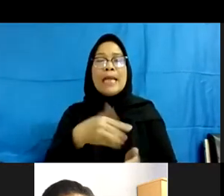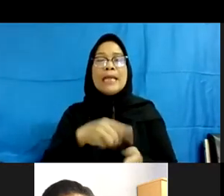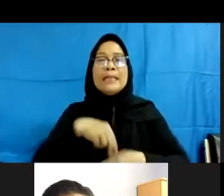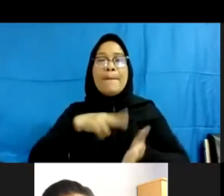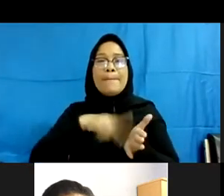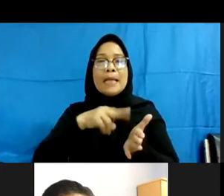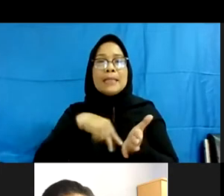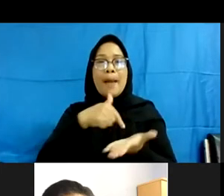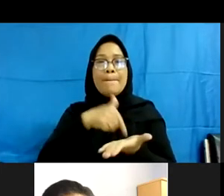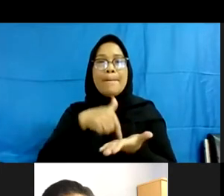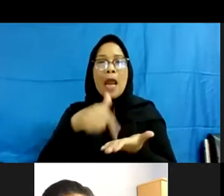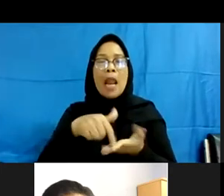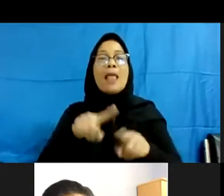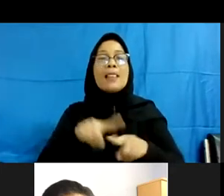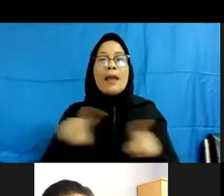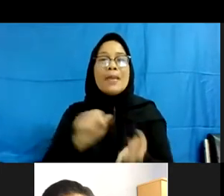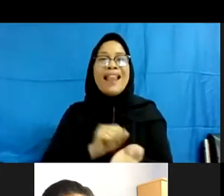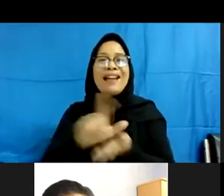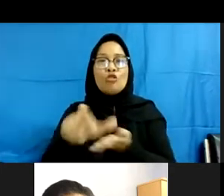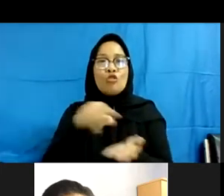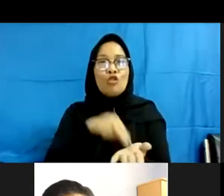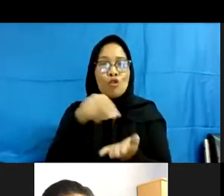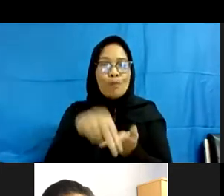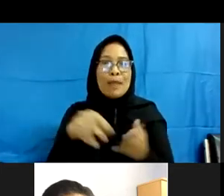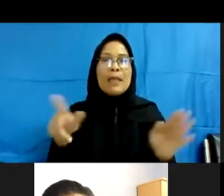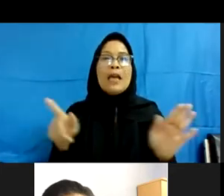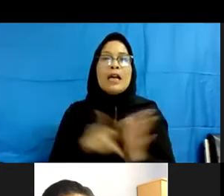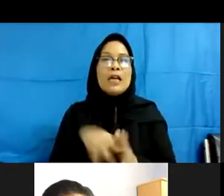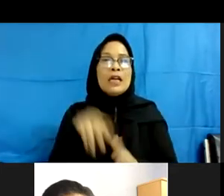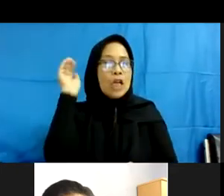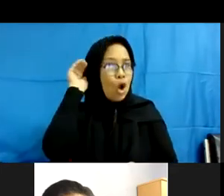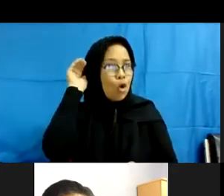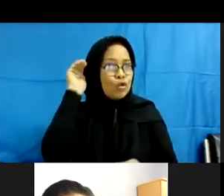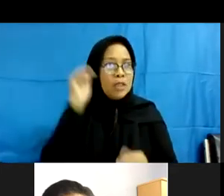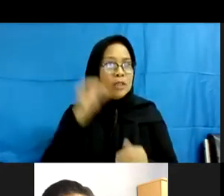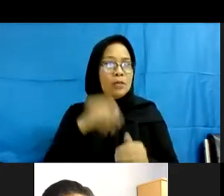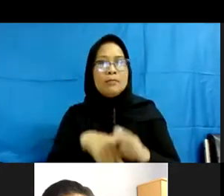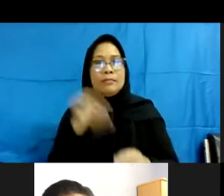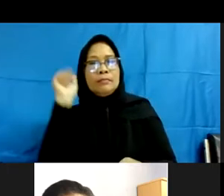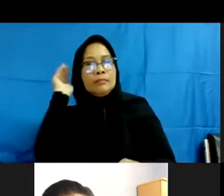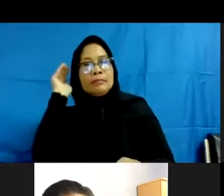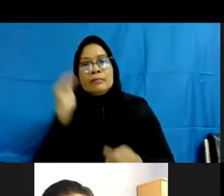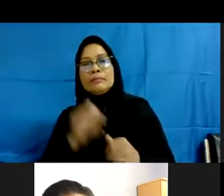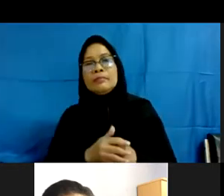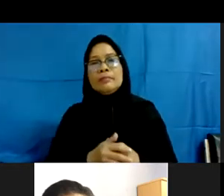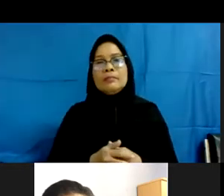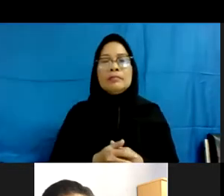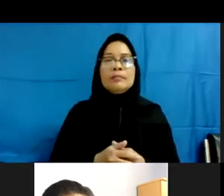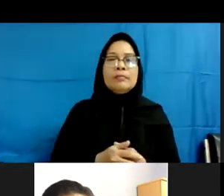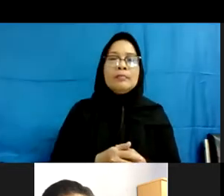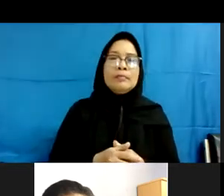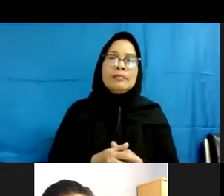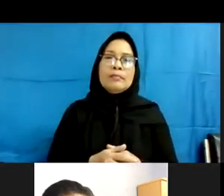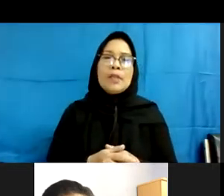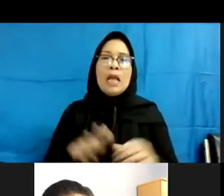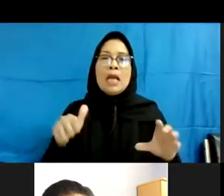Braille, tetapi langsung lompat ke bentuk audio gitu ya. Jadi kayak misalnya kan huruf B dengan D itu kan ketika di